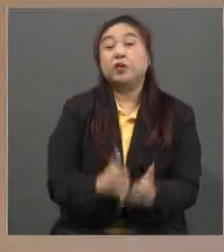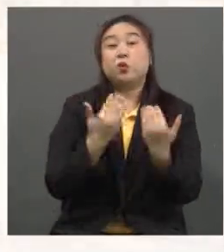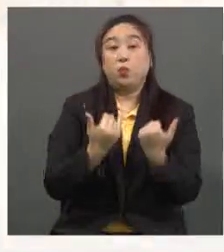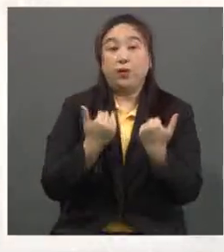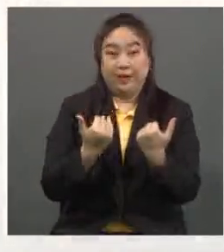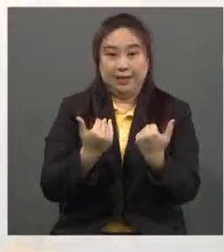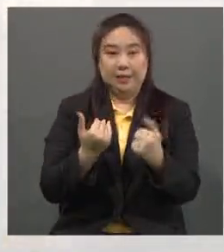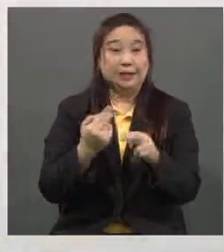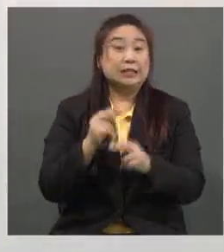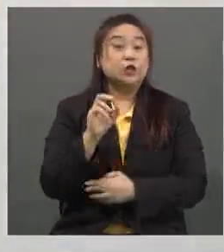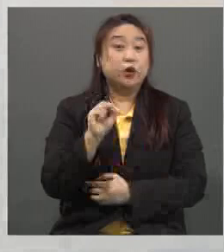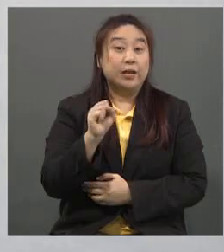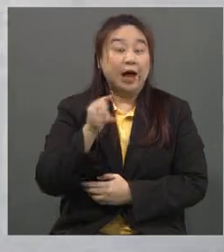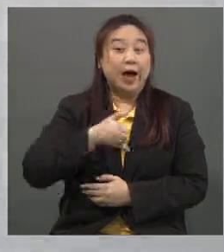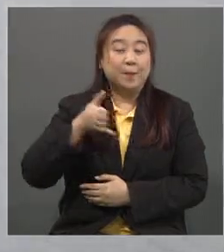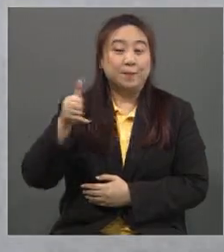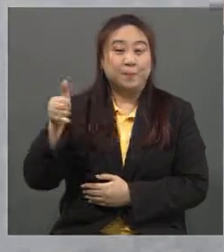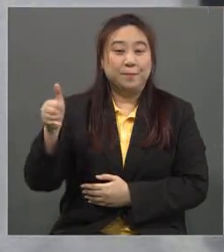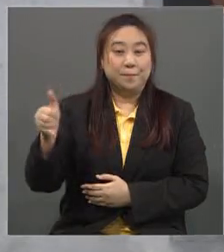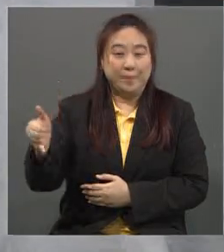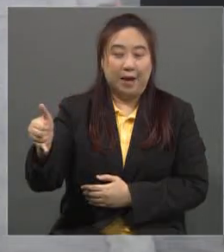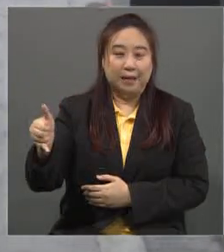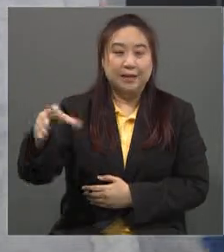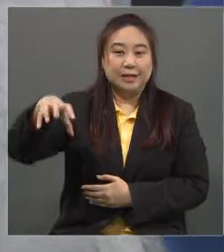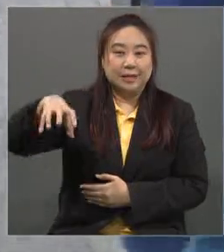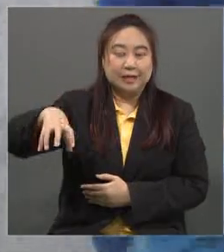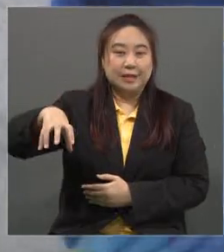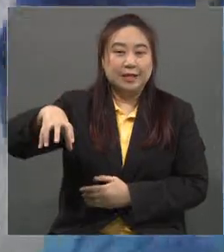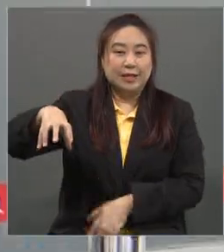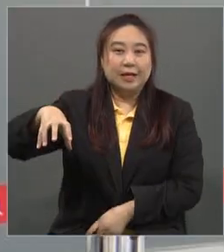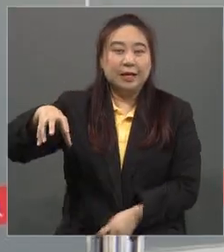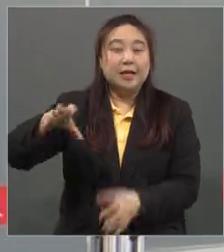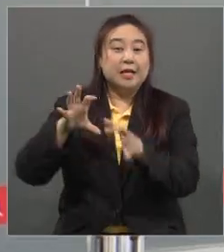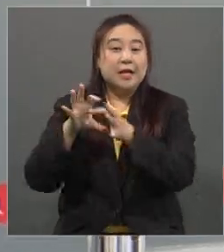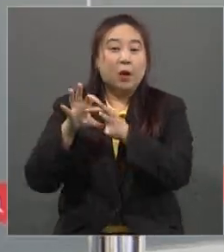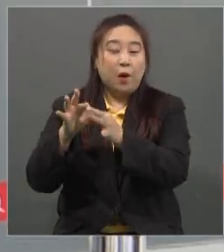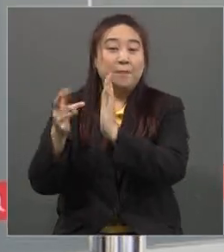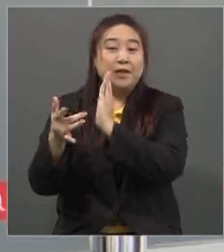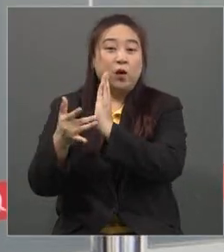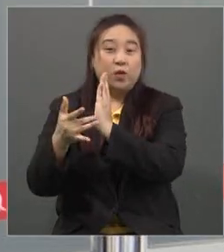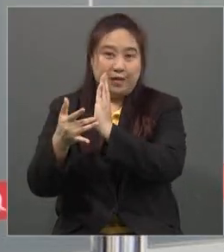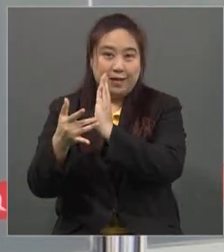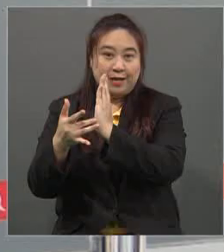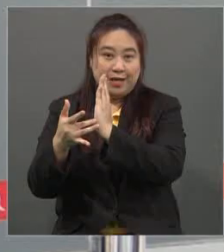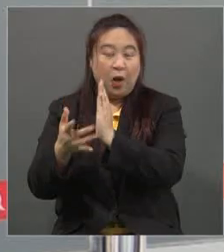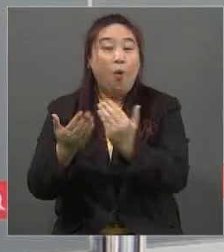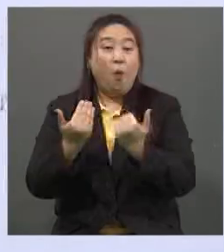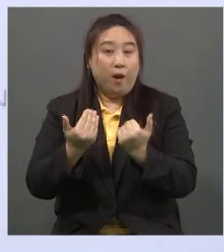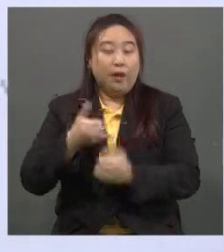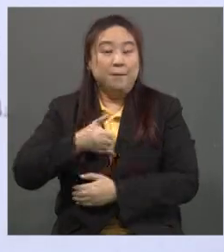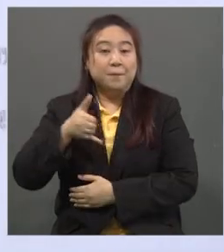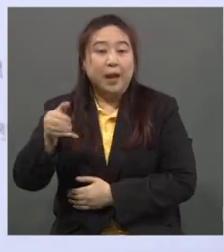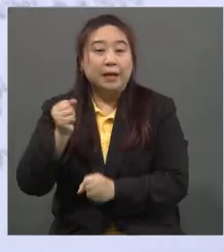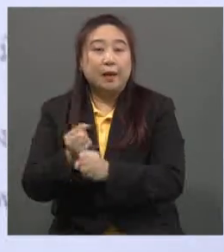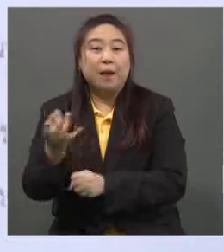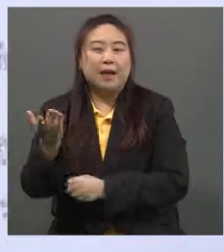างไปพบพนักงานสอบสวนกองบังคับการปราบปรามการกระทำความผิดเกี่ยวกับอาชญากรรมทางเทคโนโลยีนะคะไปเพื่อ